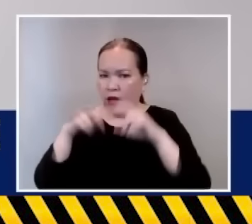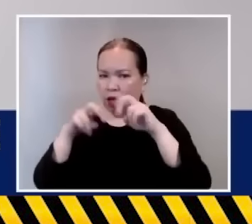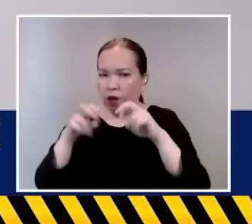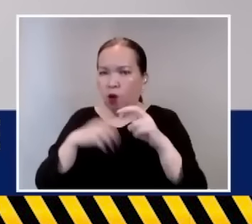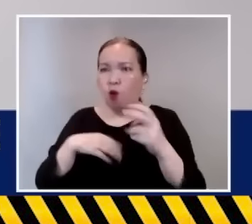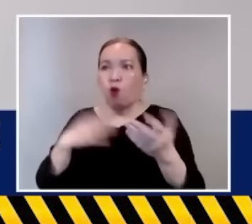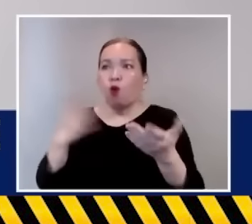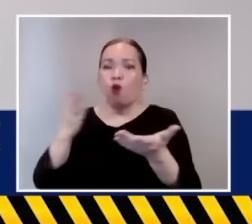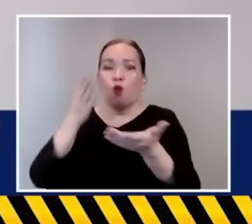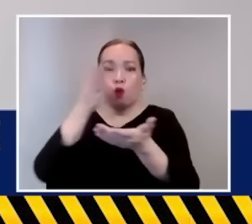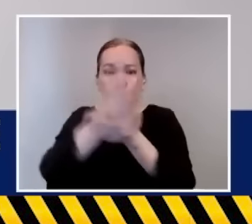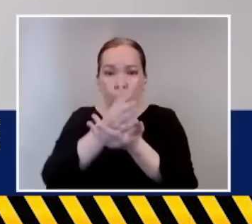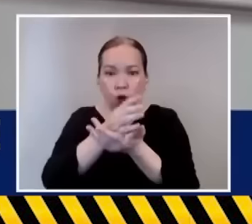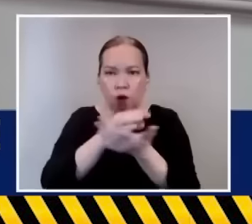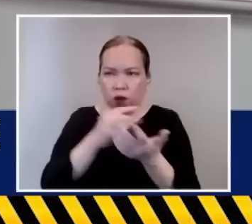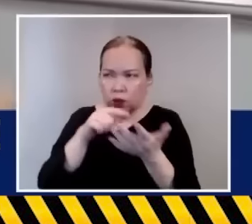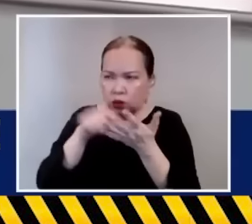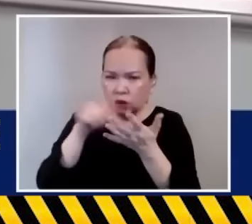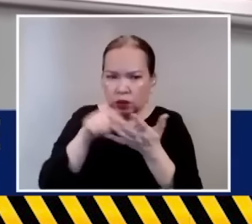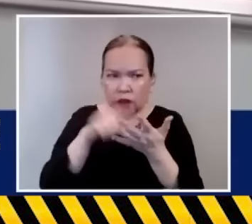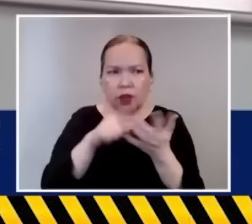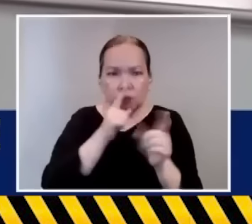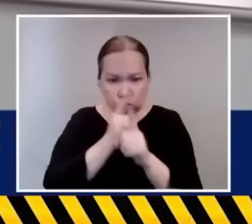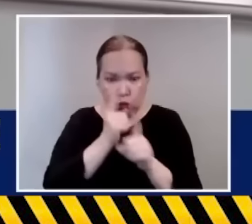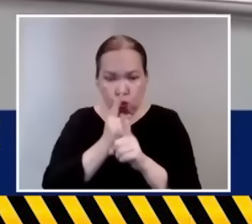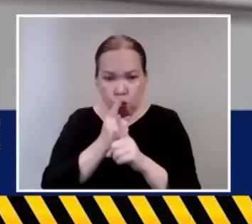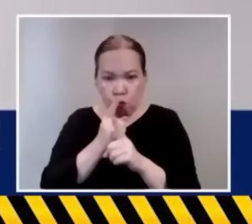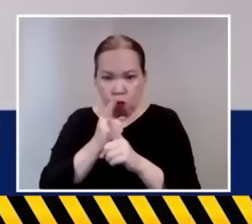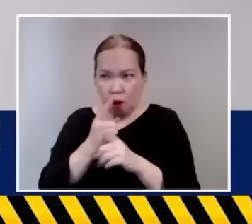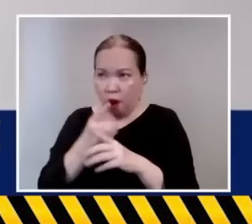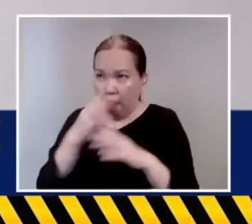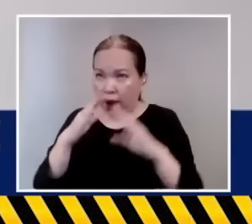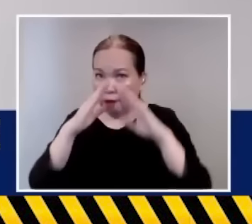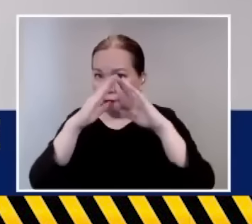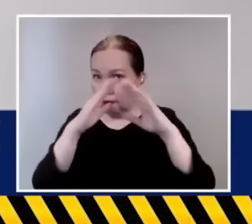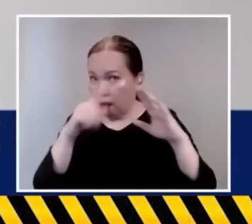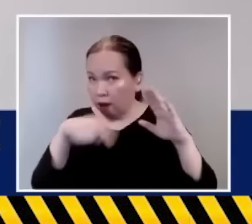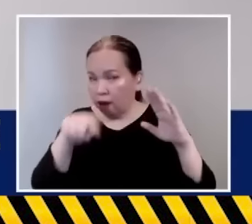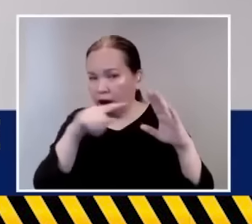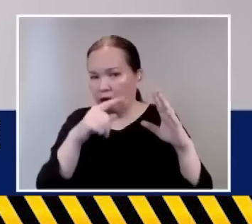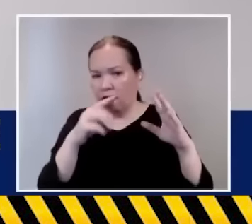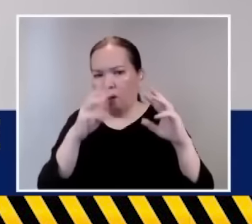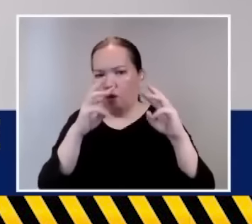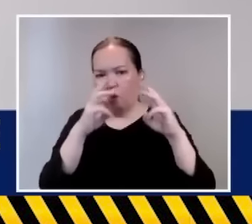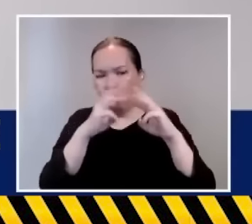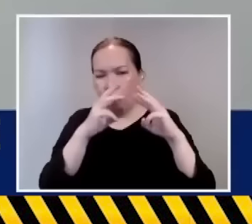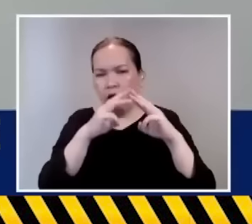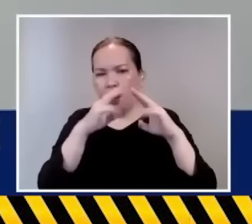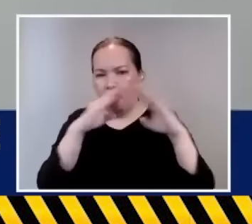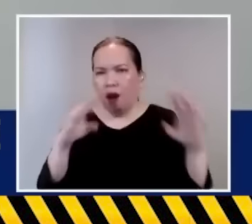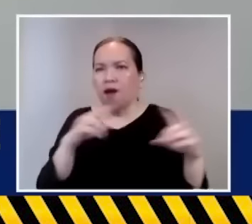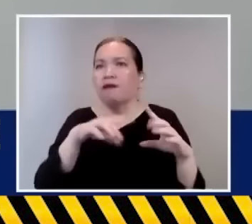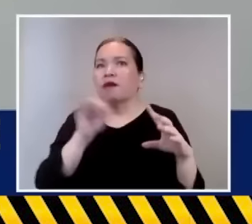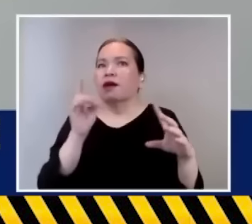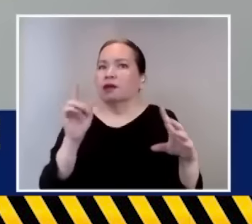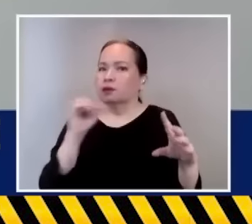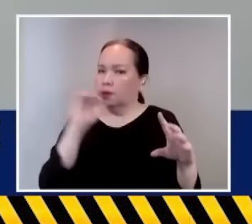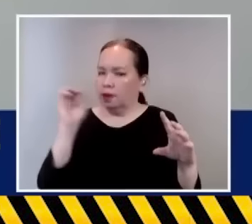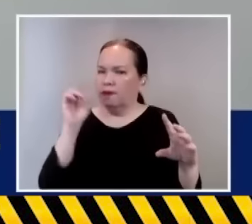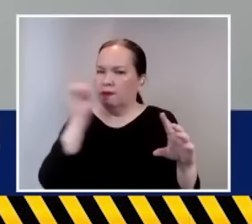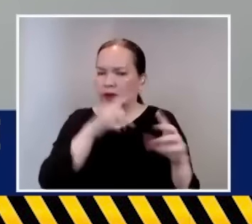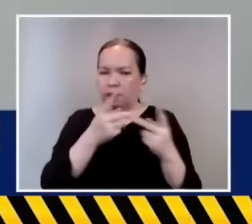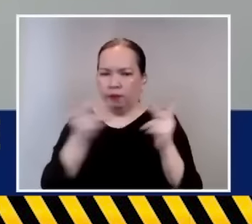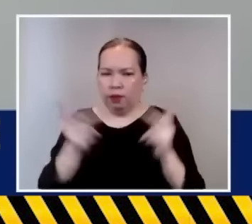do ocular to see if there's really a warehouse there. So we found that it's a bogus site as well. Itong bogus home